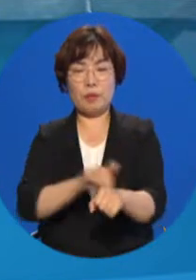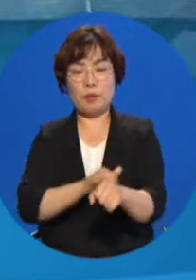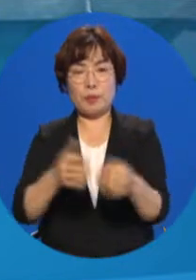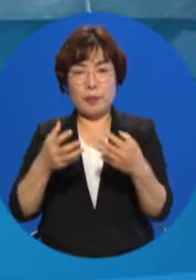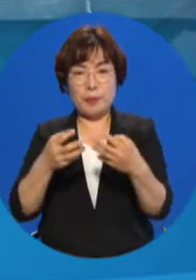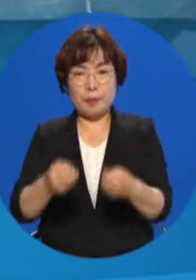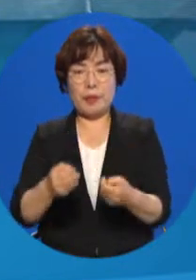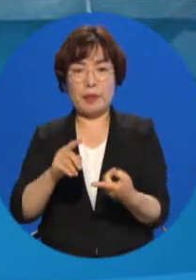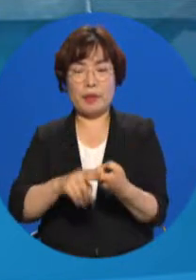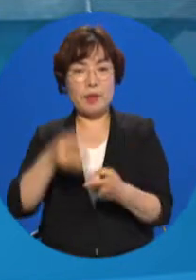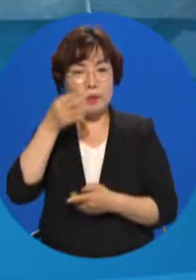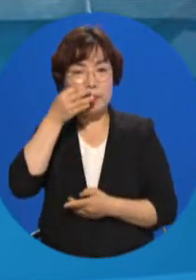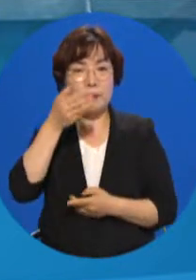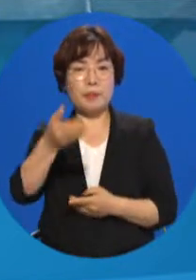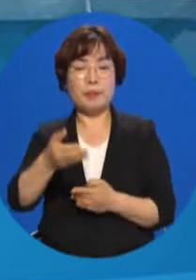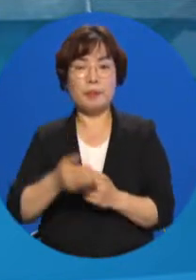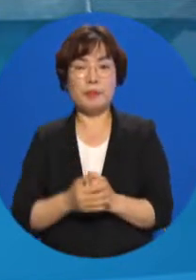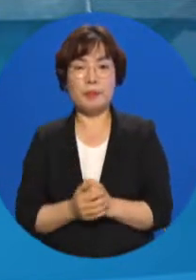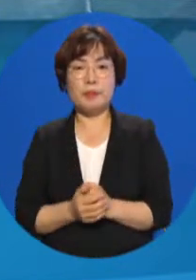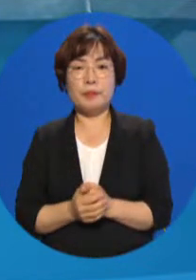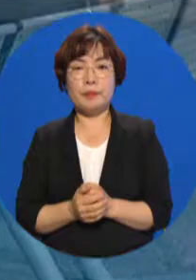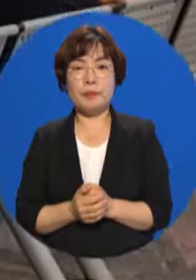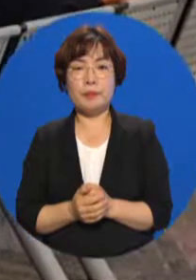있습니다. 강서영 기자입니다.